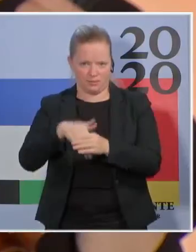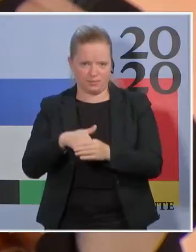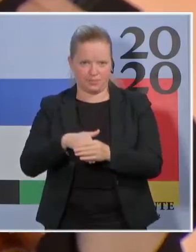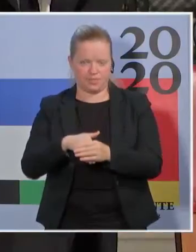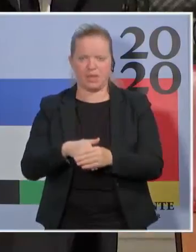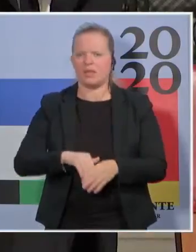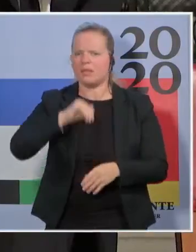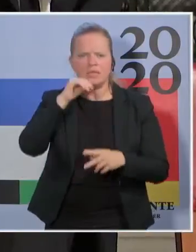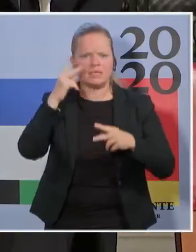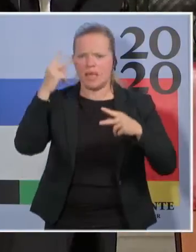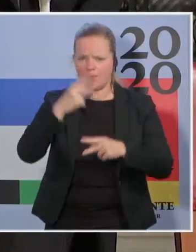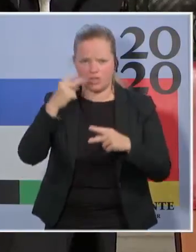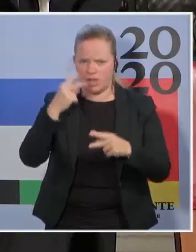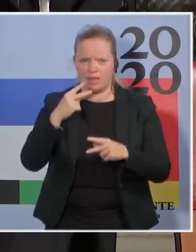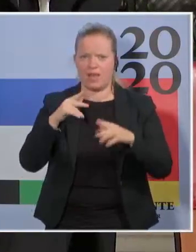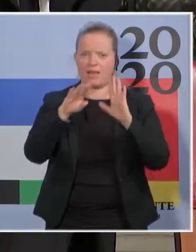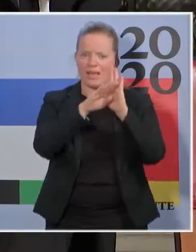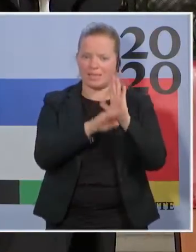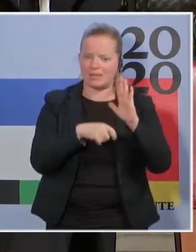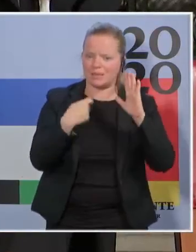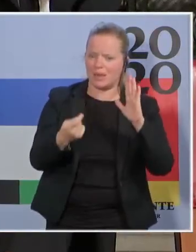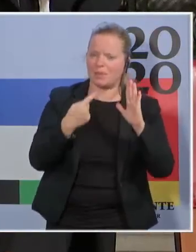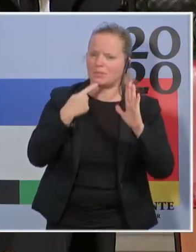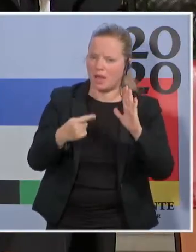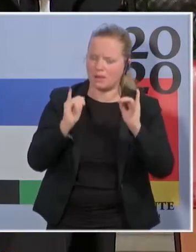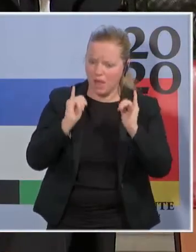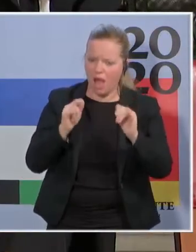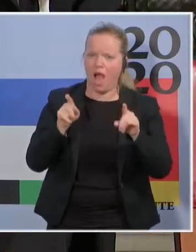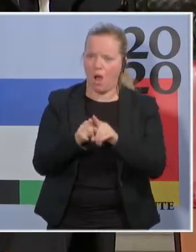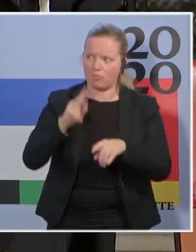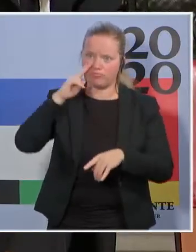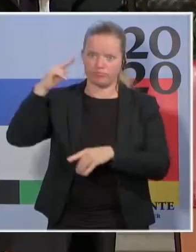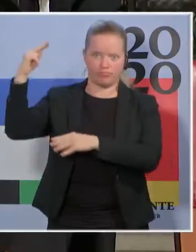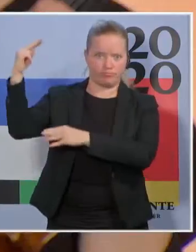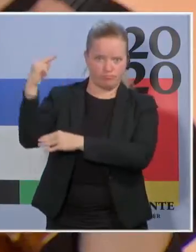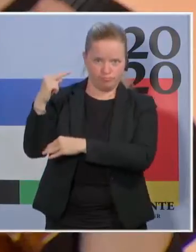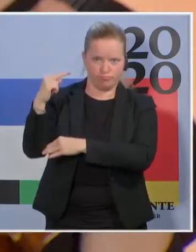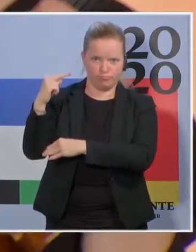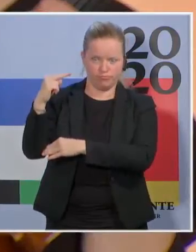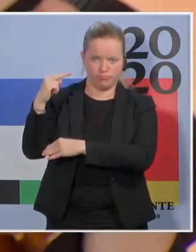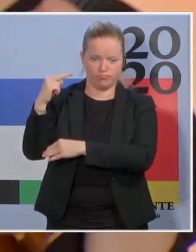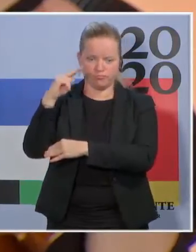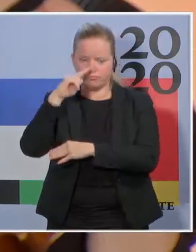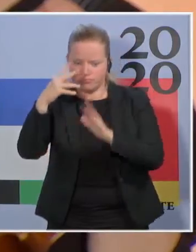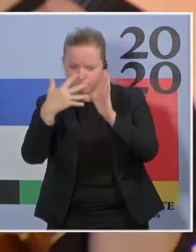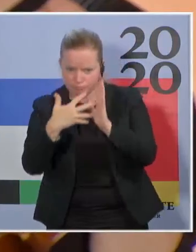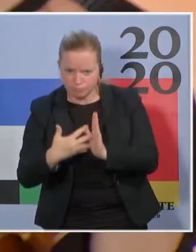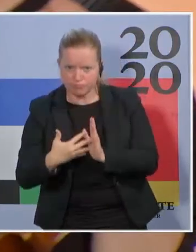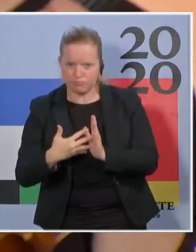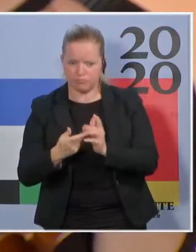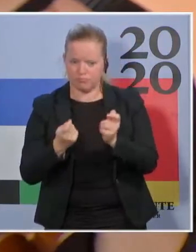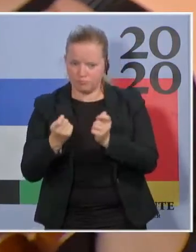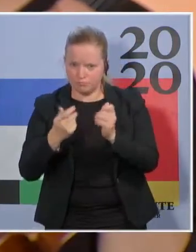als selbstverständlich, dass der Gesetzgeber sagt, ja, wir lassen uns da auch über die Schulter schauen, beziehungsweise wir lassen uns auch kontrollieren